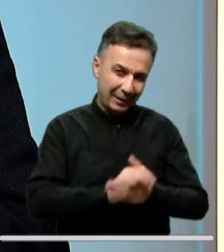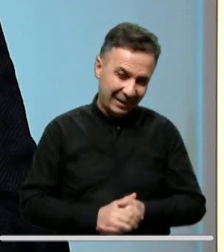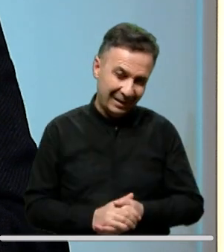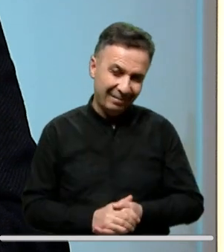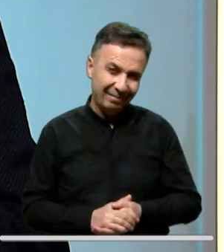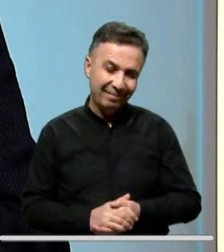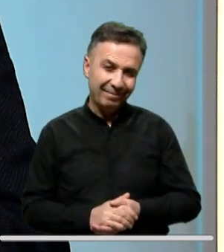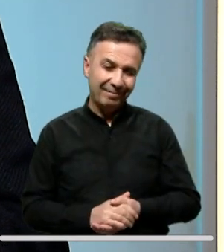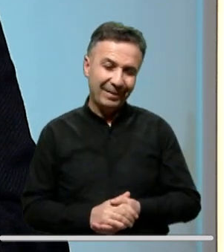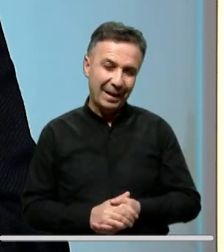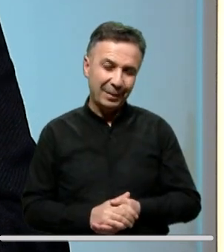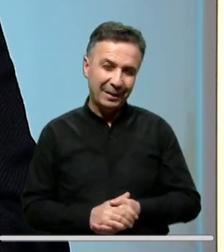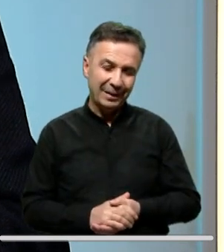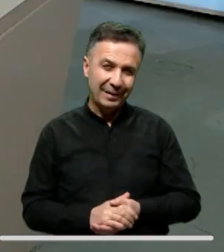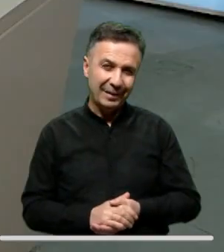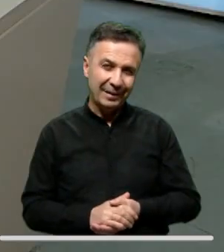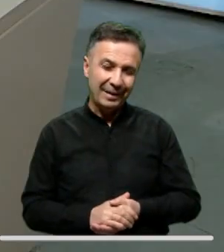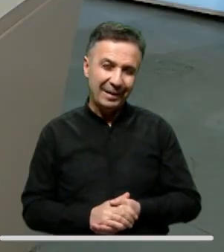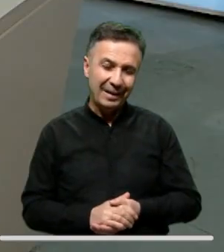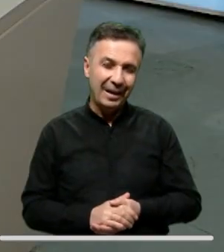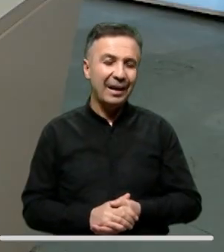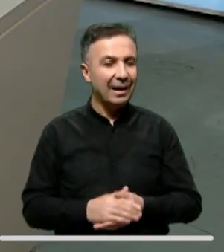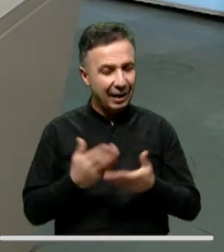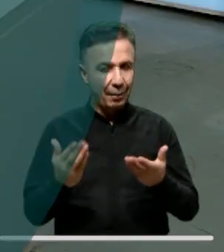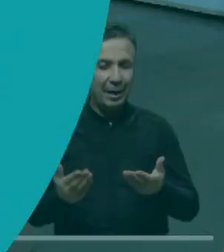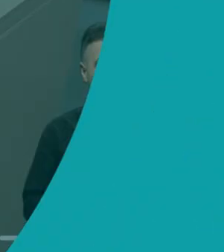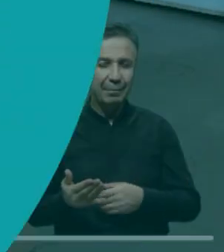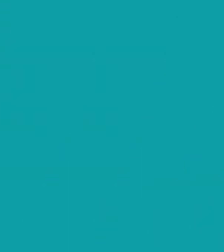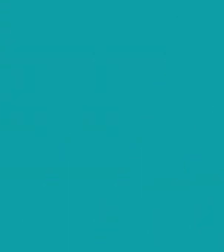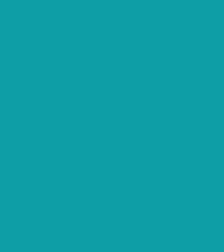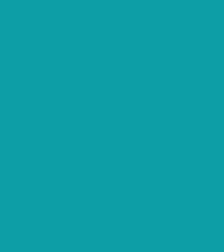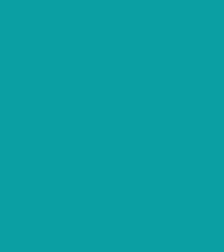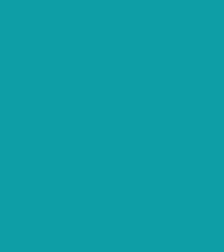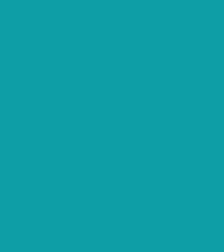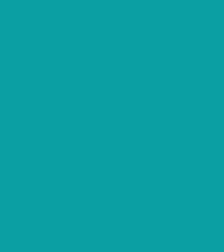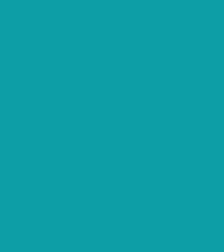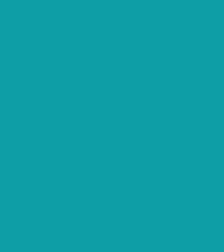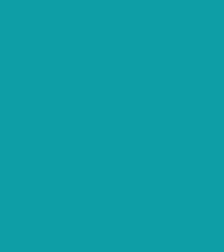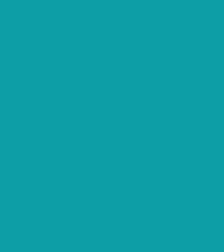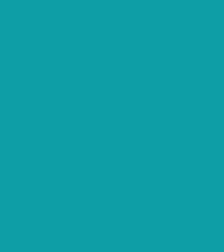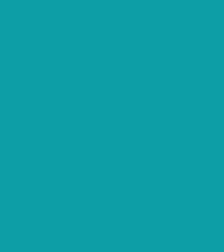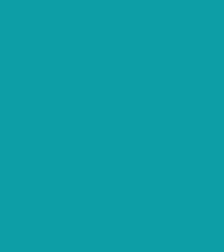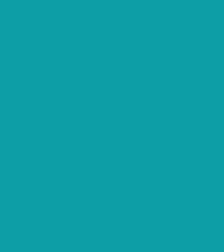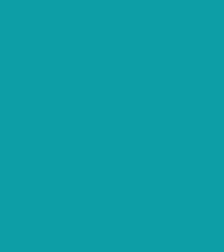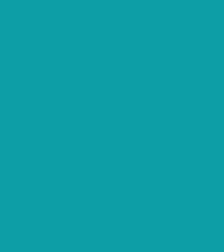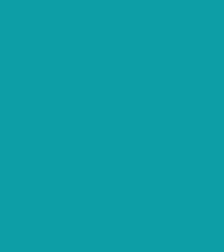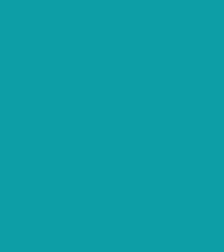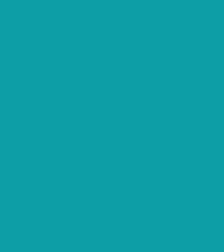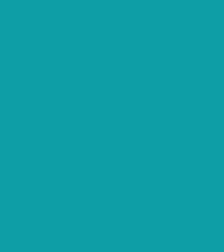mi çeviriyorsun dedi diyor. Yani ikramı biz de kabul edip. O halde bunu bir ikram olarak kabul edip ona göre hareket etmemiz lazım.